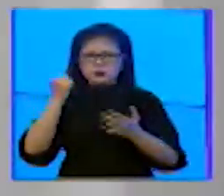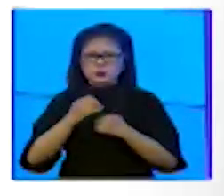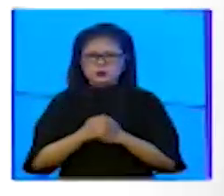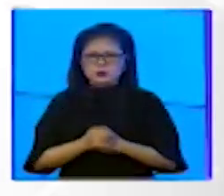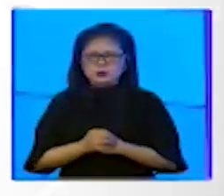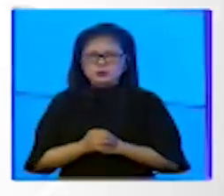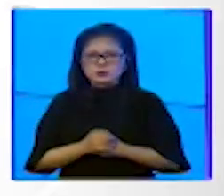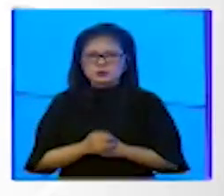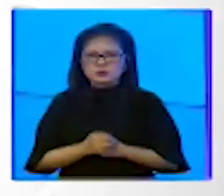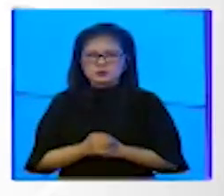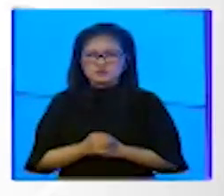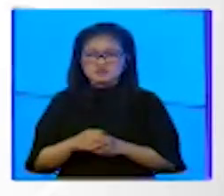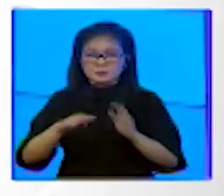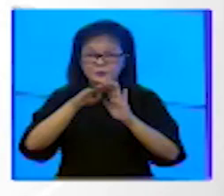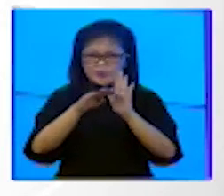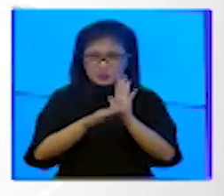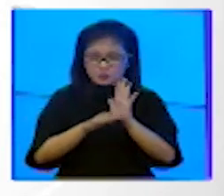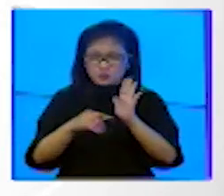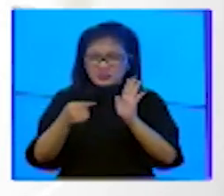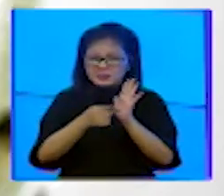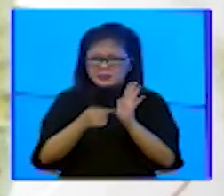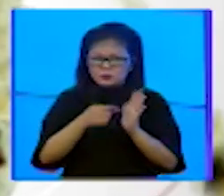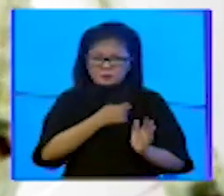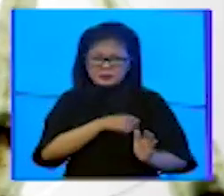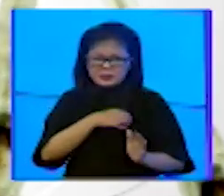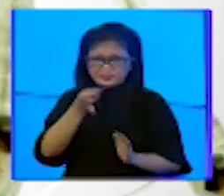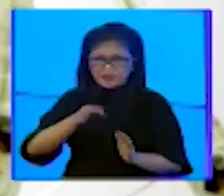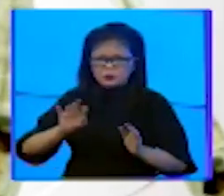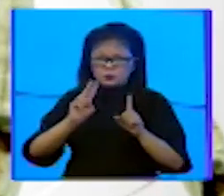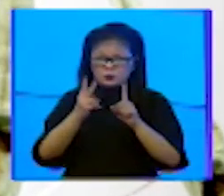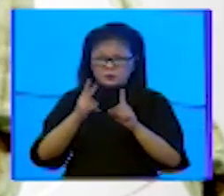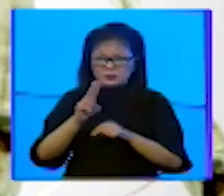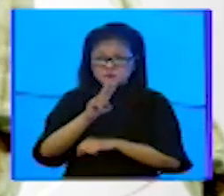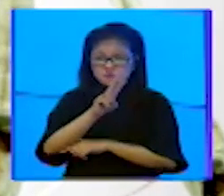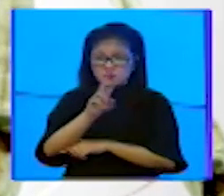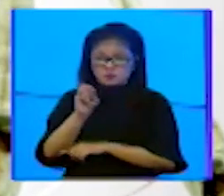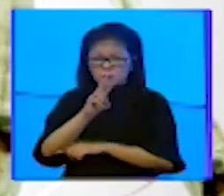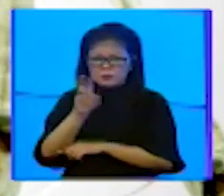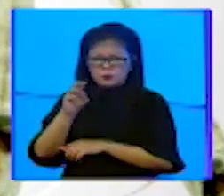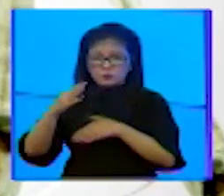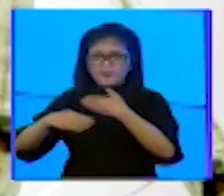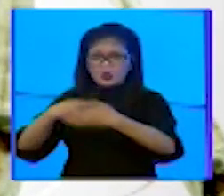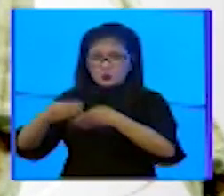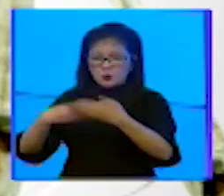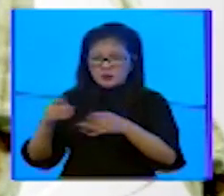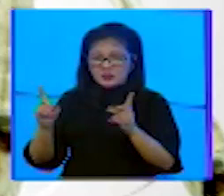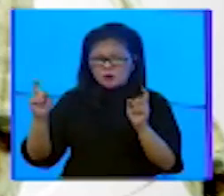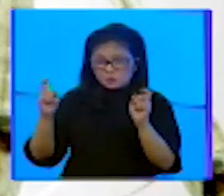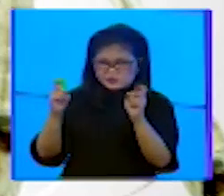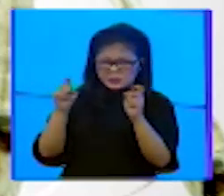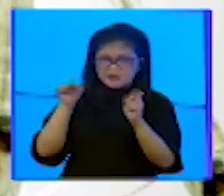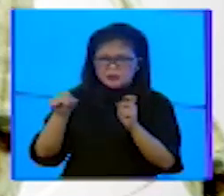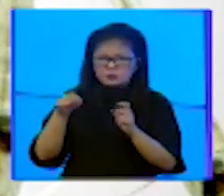Melalui peraturan Menteri KKP nomor 12 tahun 2020 tentang pengelolaan lobster, kepiting, dan rajungan di wilayah